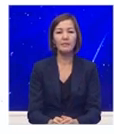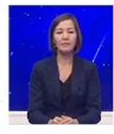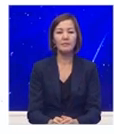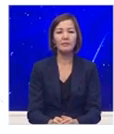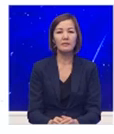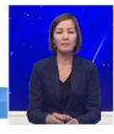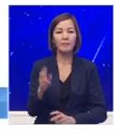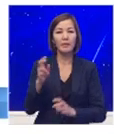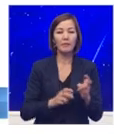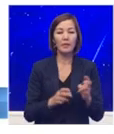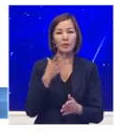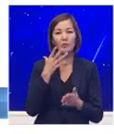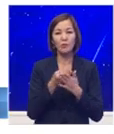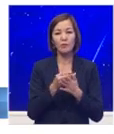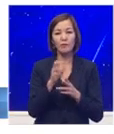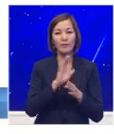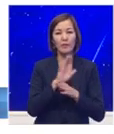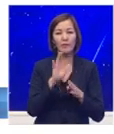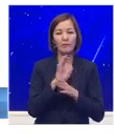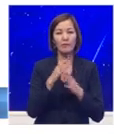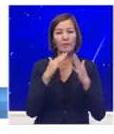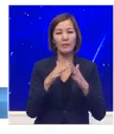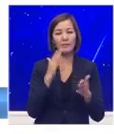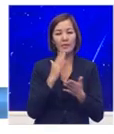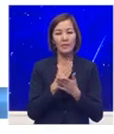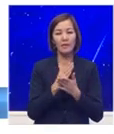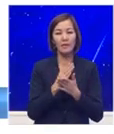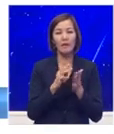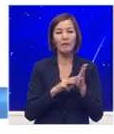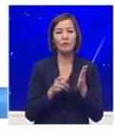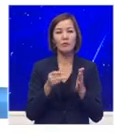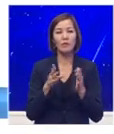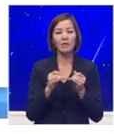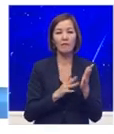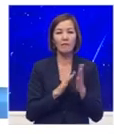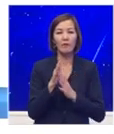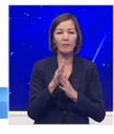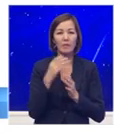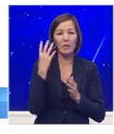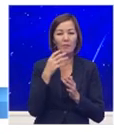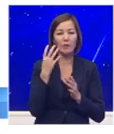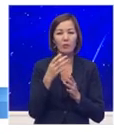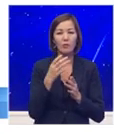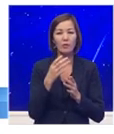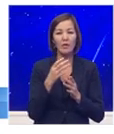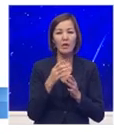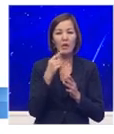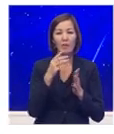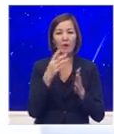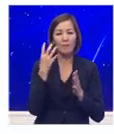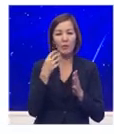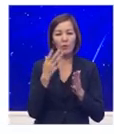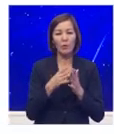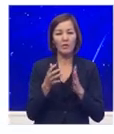предприятие имеет собственную производственную базу Где на площади 800 гектаров выращивают яблоки абрикосы помидоры Однако